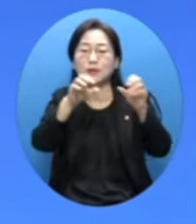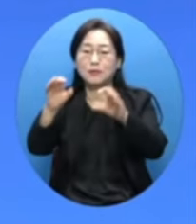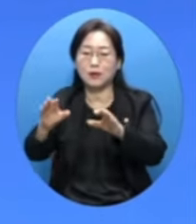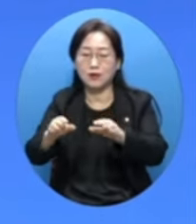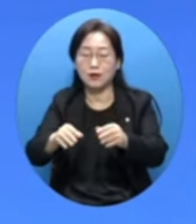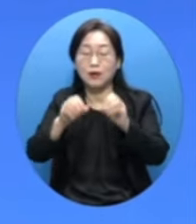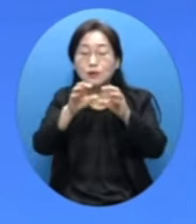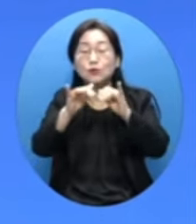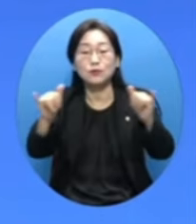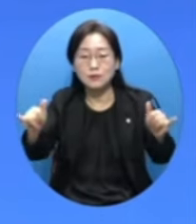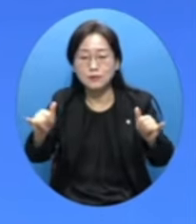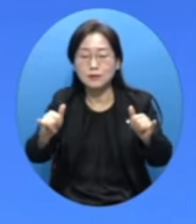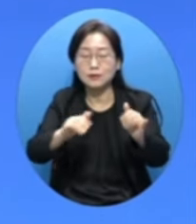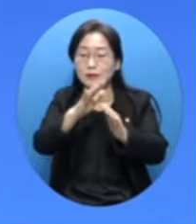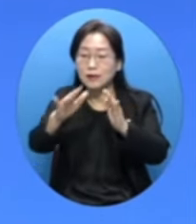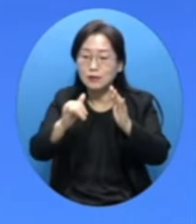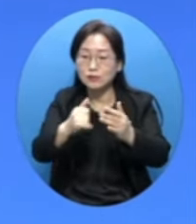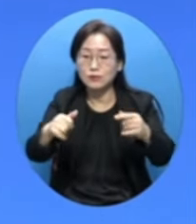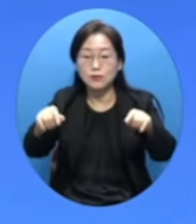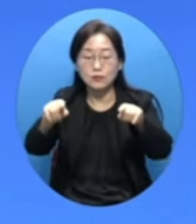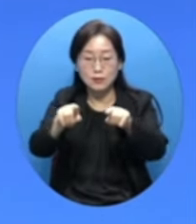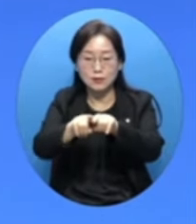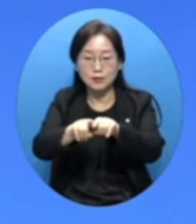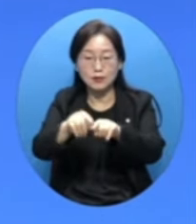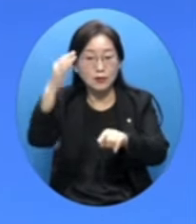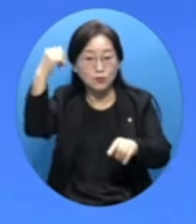가족들이이 땅에 와서